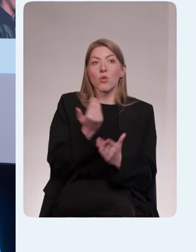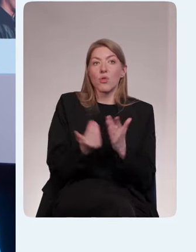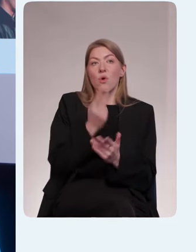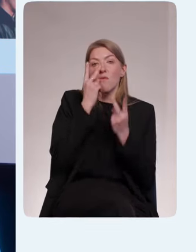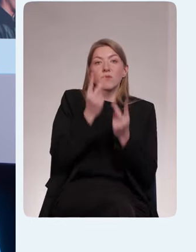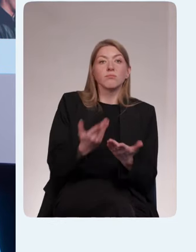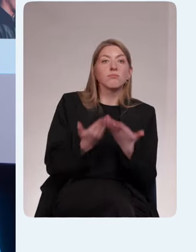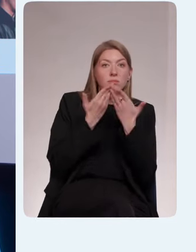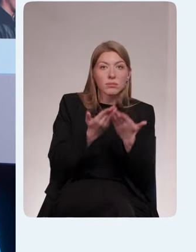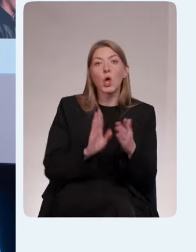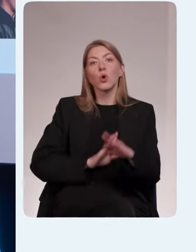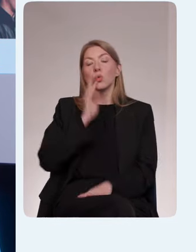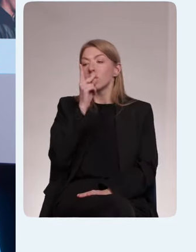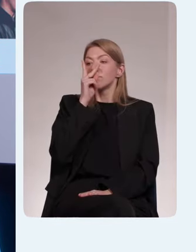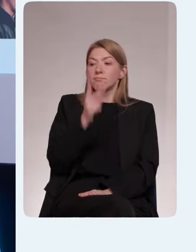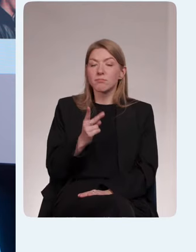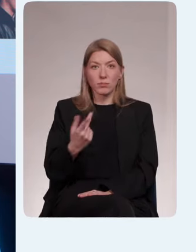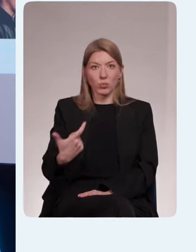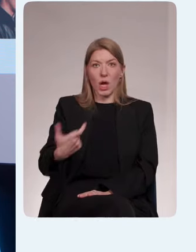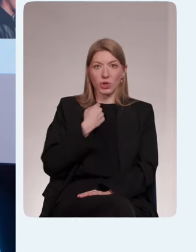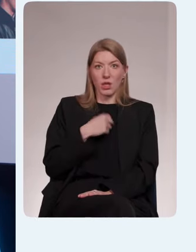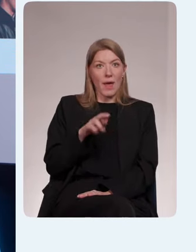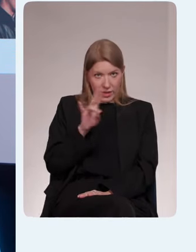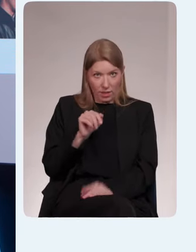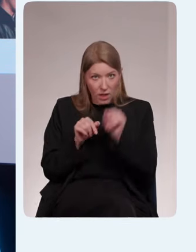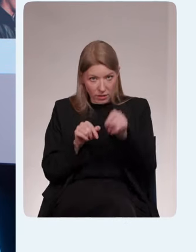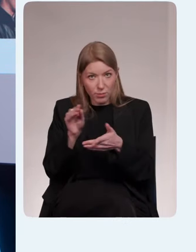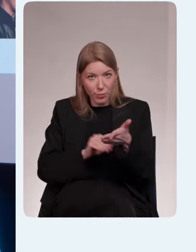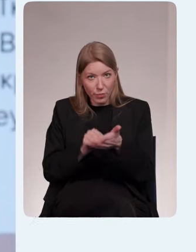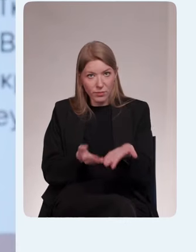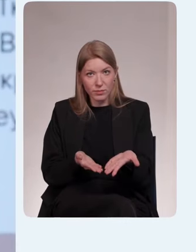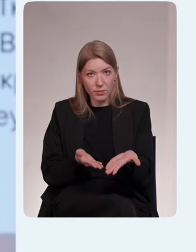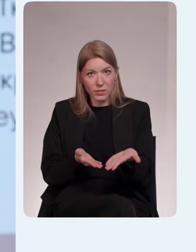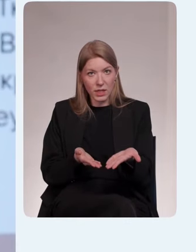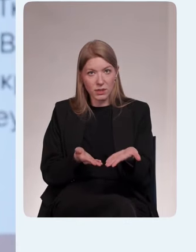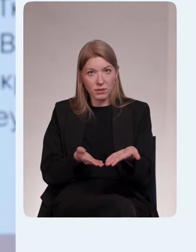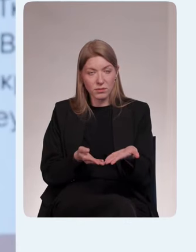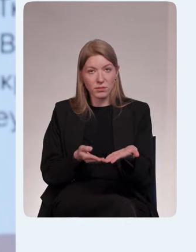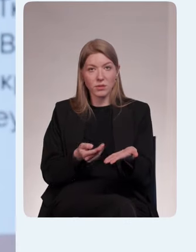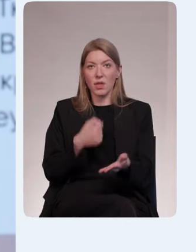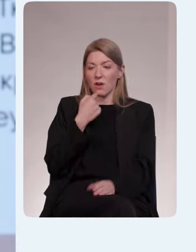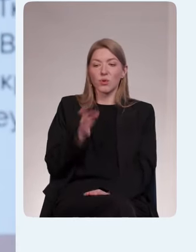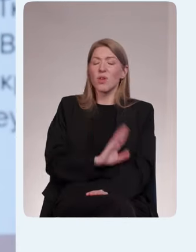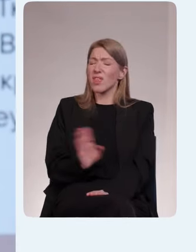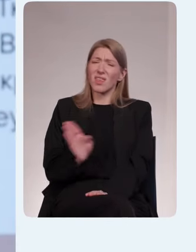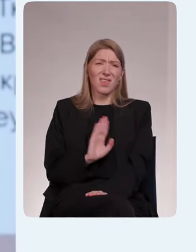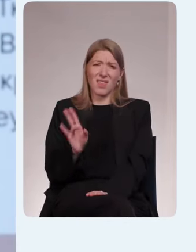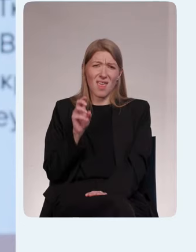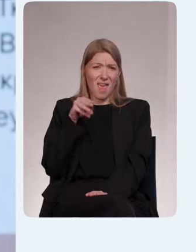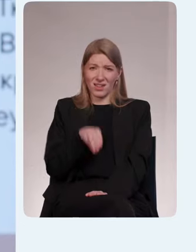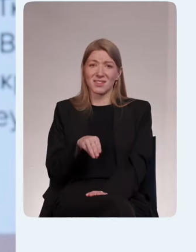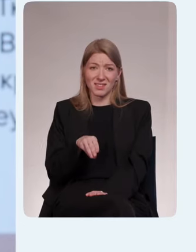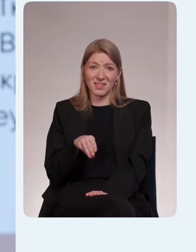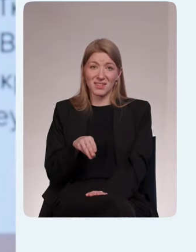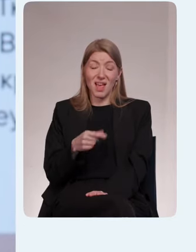я просыпаюсь от сообщения врача. Яна, это не ты. Я говорю, да